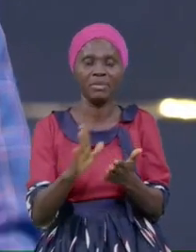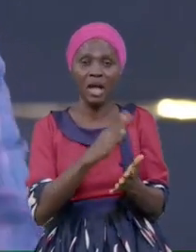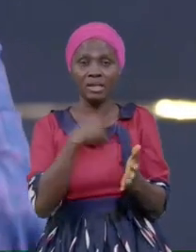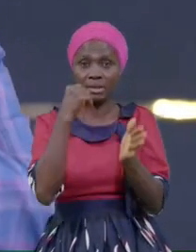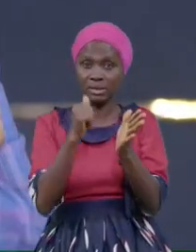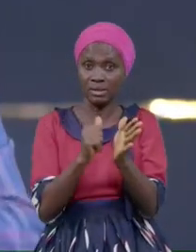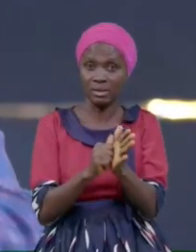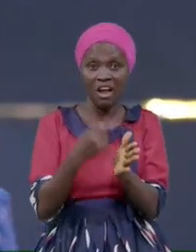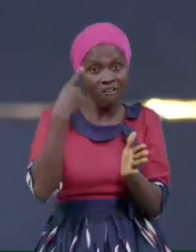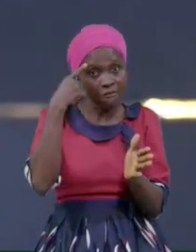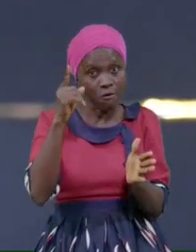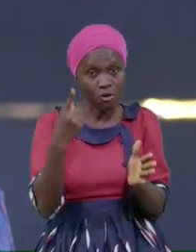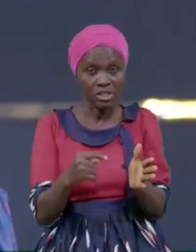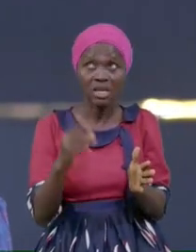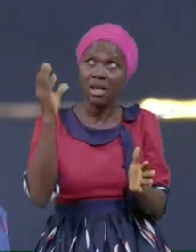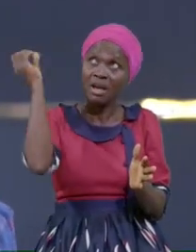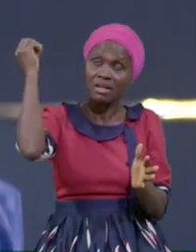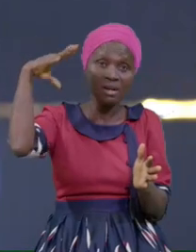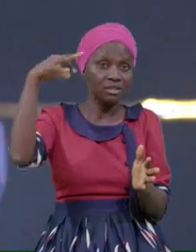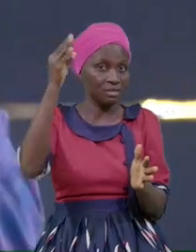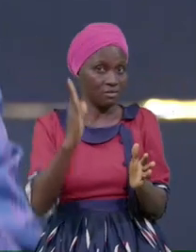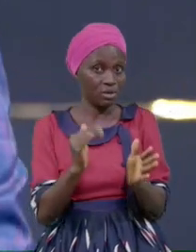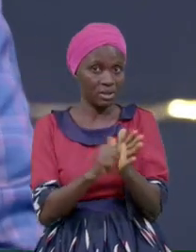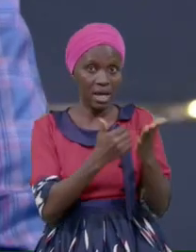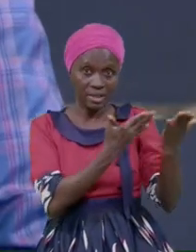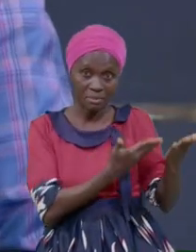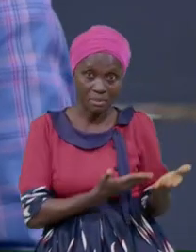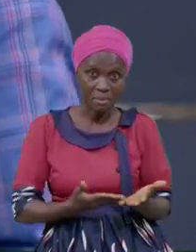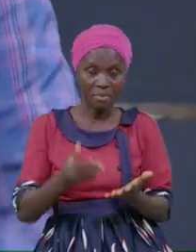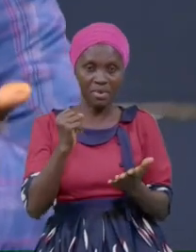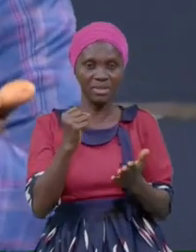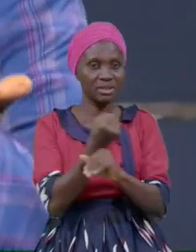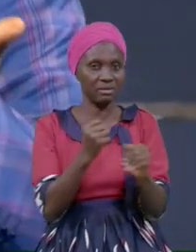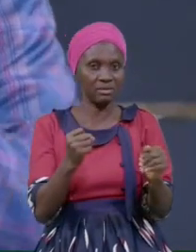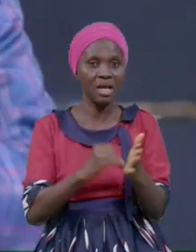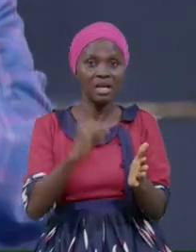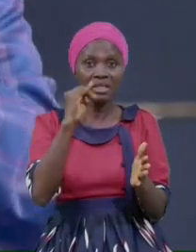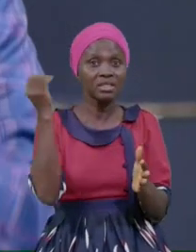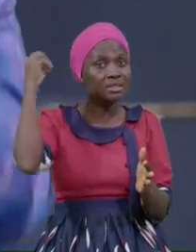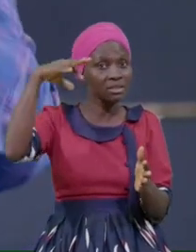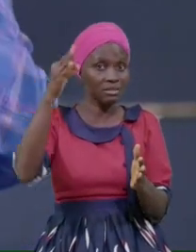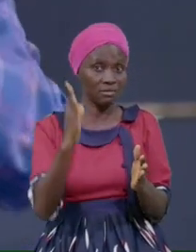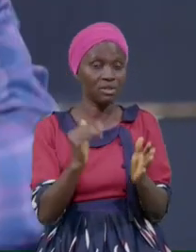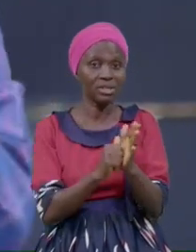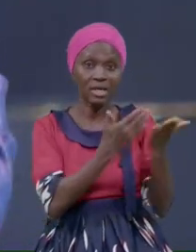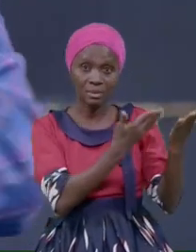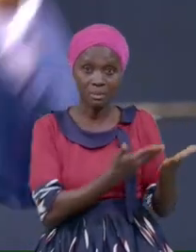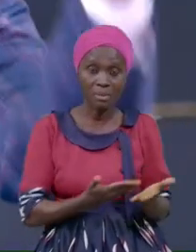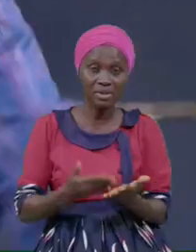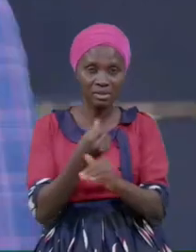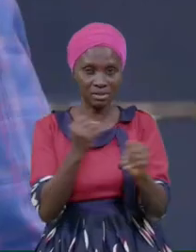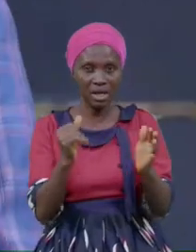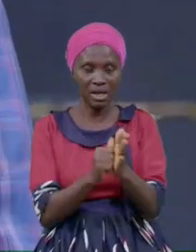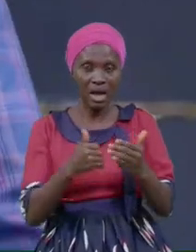Dieu, source de salut, qui apporte le salut, c'est la grâce de Dieu qui apporte le salut, a